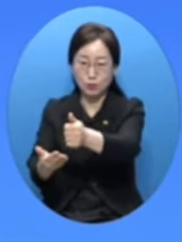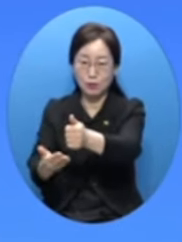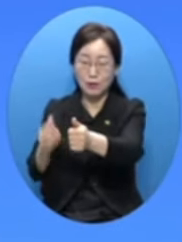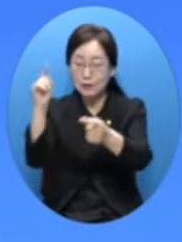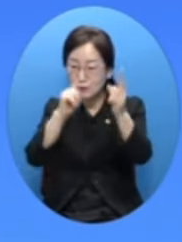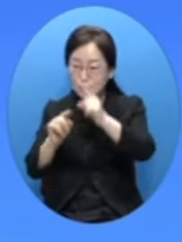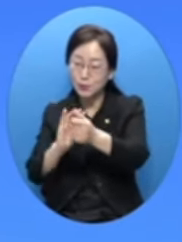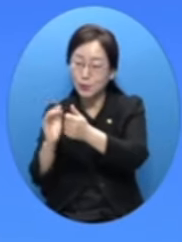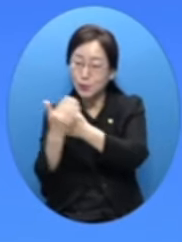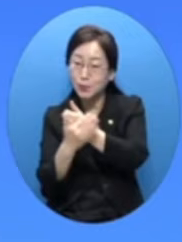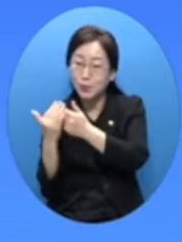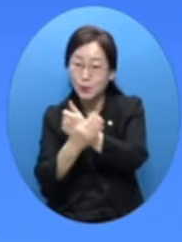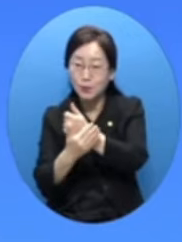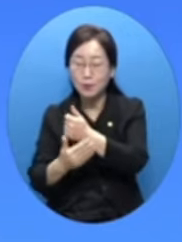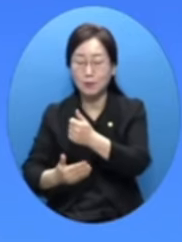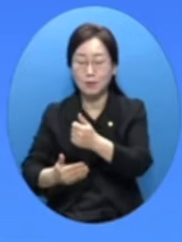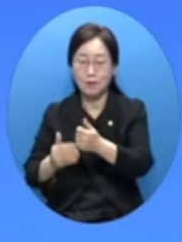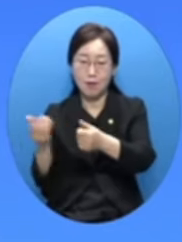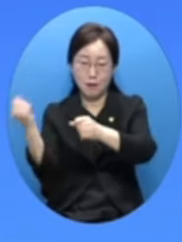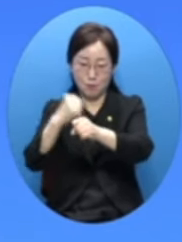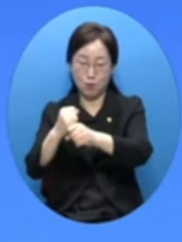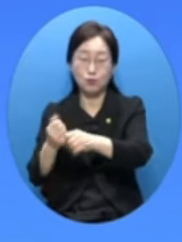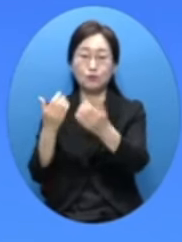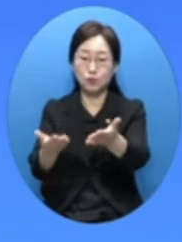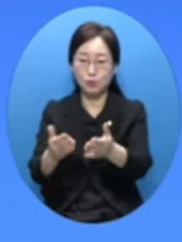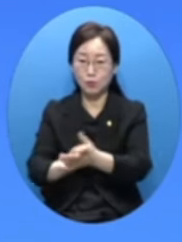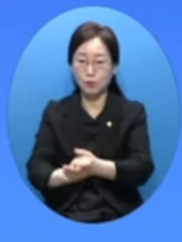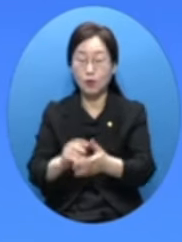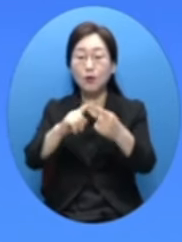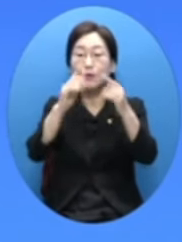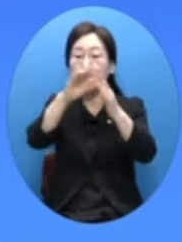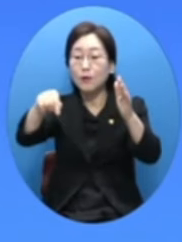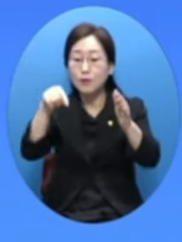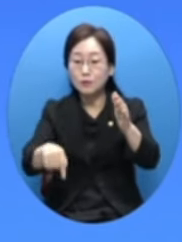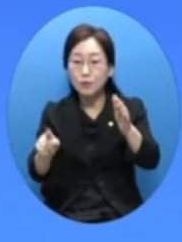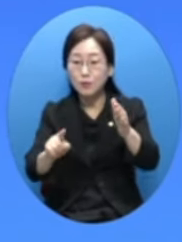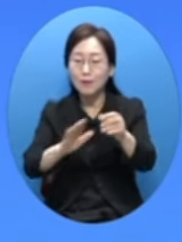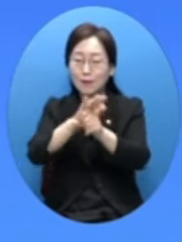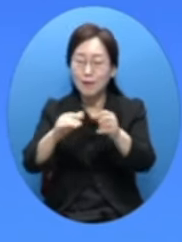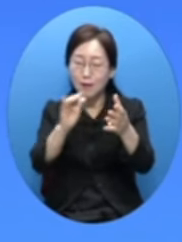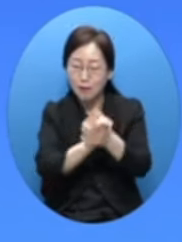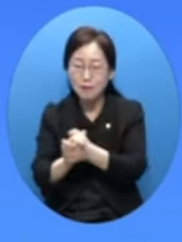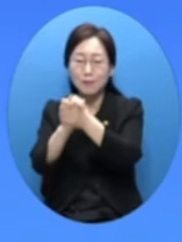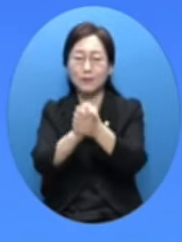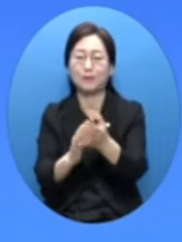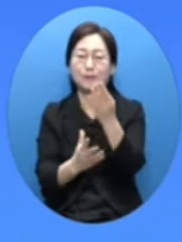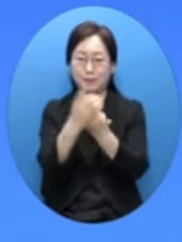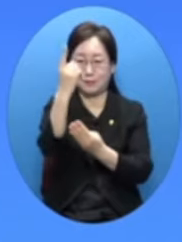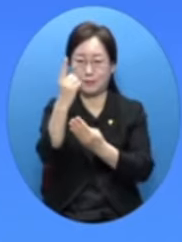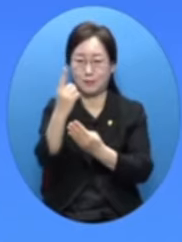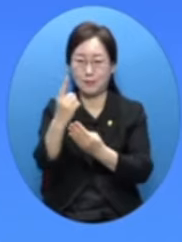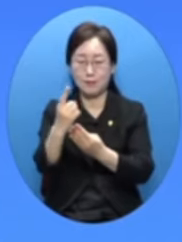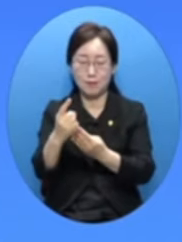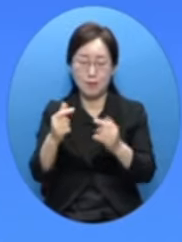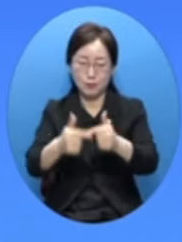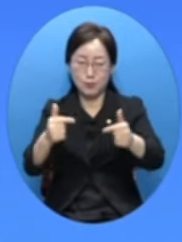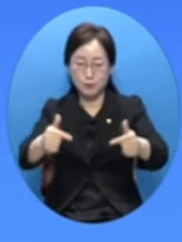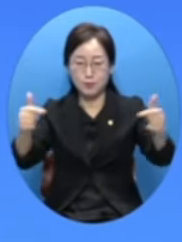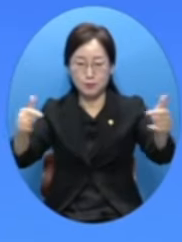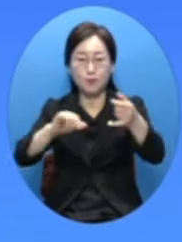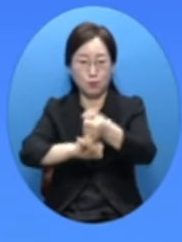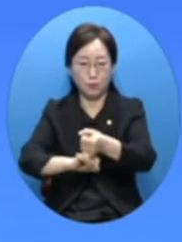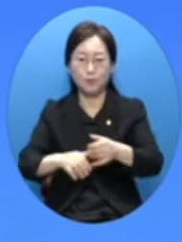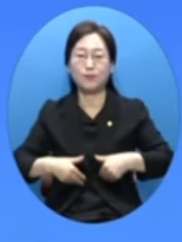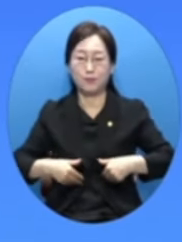상처를 싸매줘서 회복시켜주고 그래서 교회는 사랑과 화목으로 하나 되어 위대한 붕역사를 이루어 가야 되는